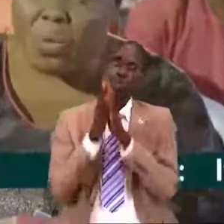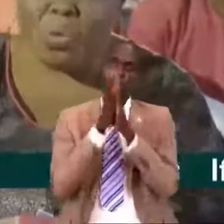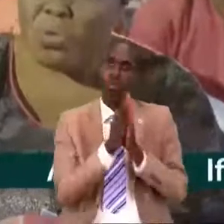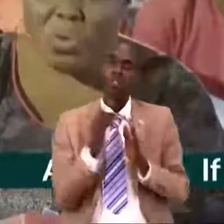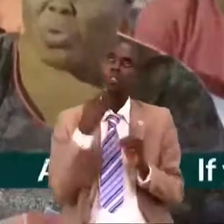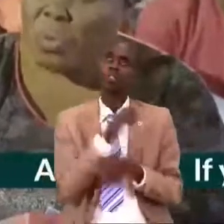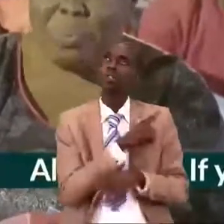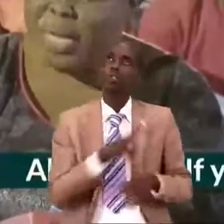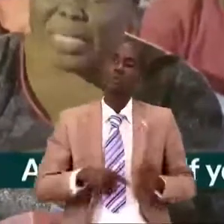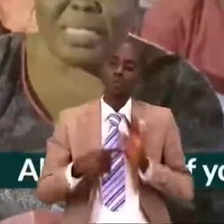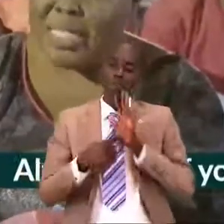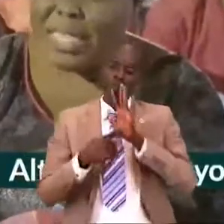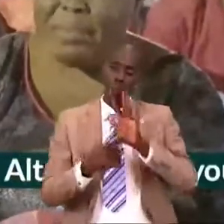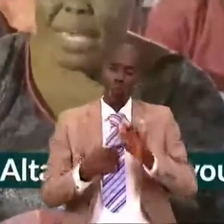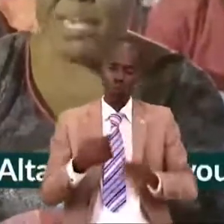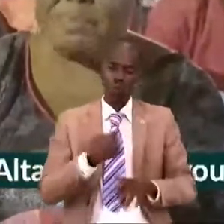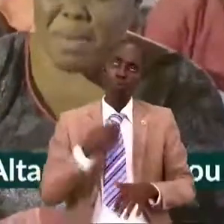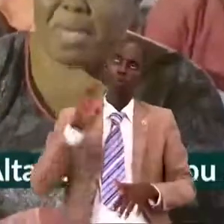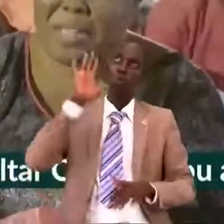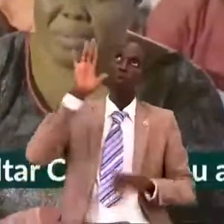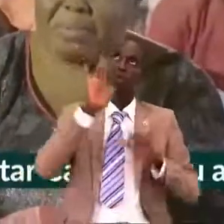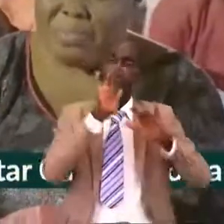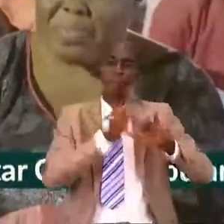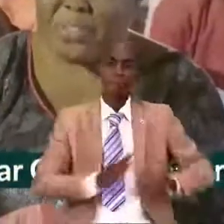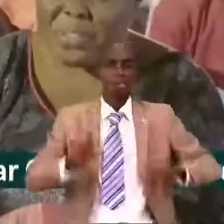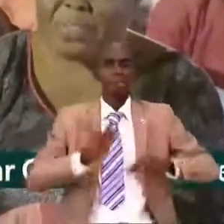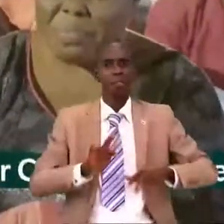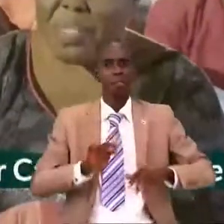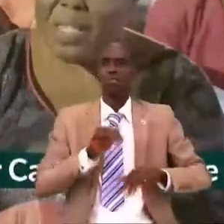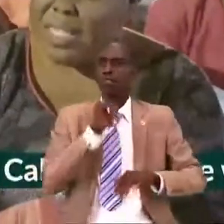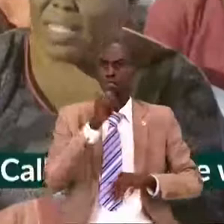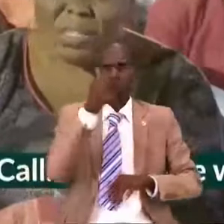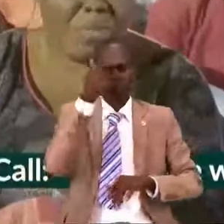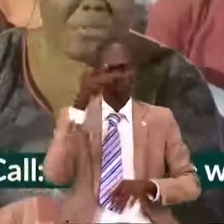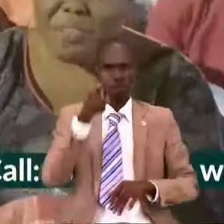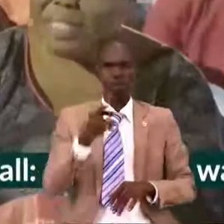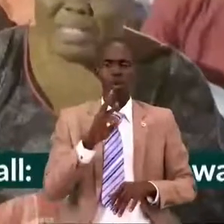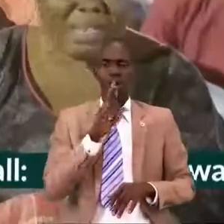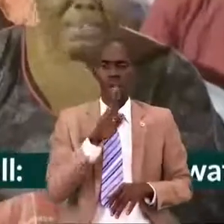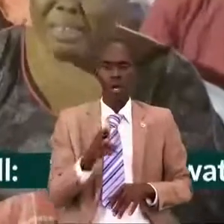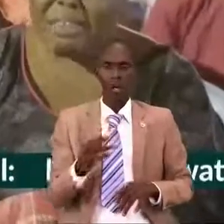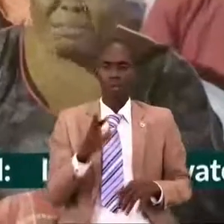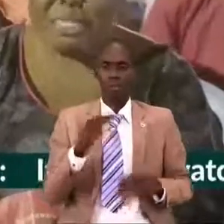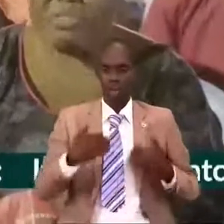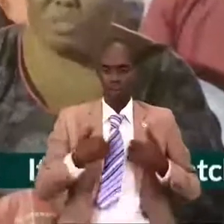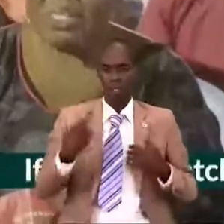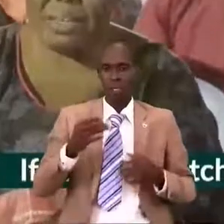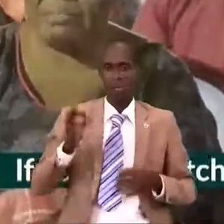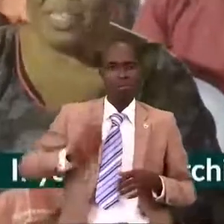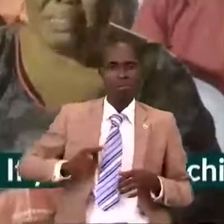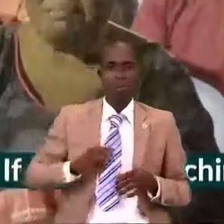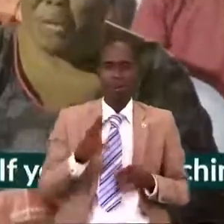ton miracle, de ta guérison, et tu vas rentrer avec au nom de Jésus. Parle alors au Seigneur, pour dire, Seigneur, je n'ai